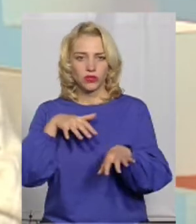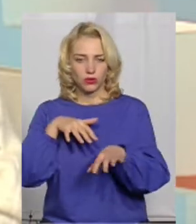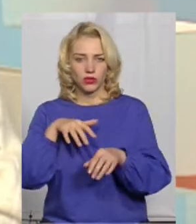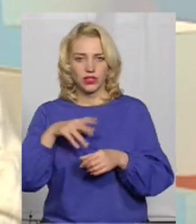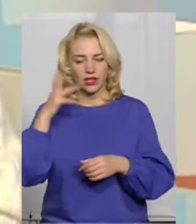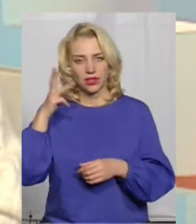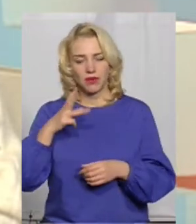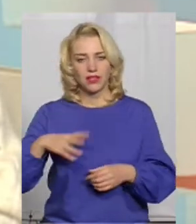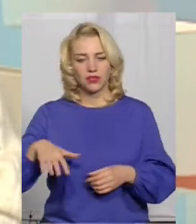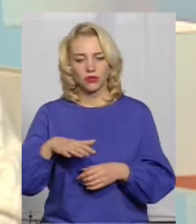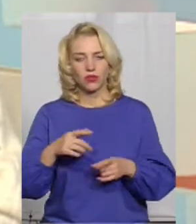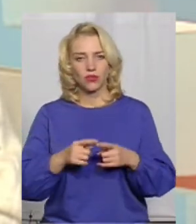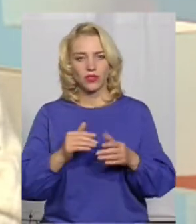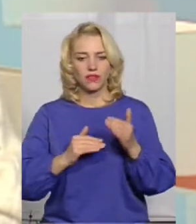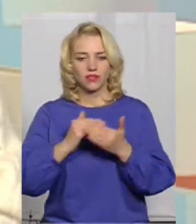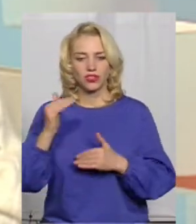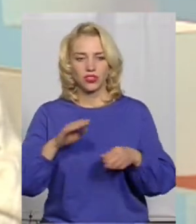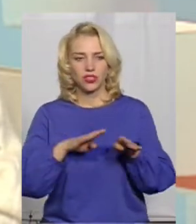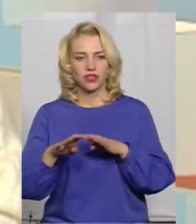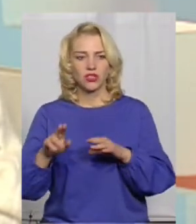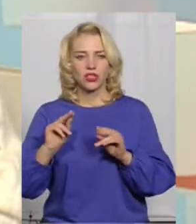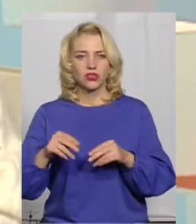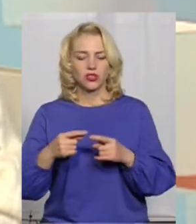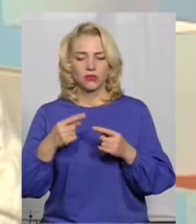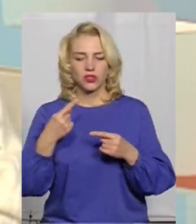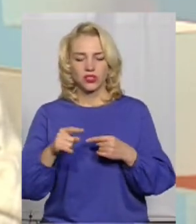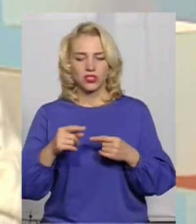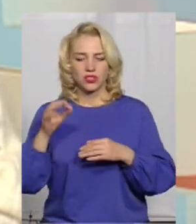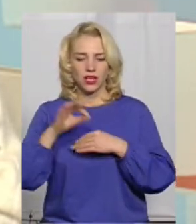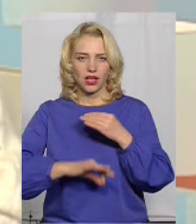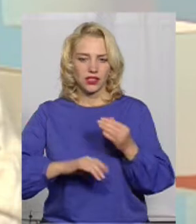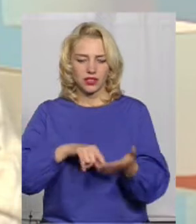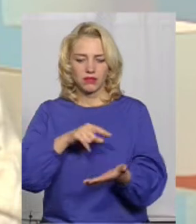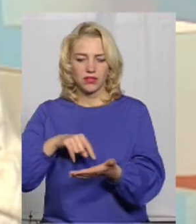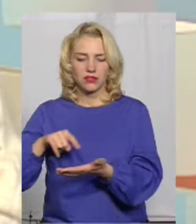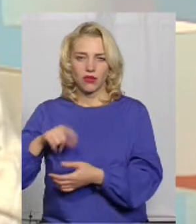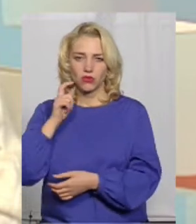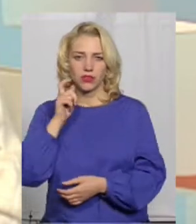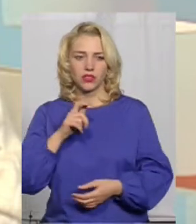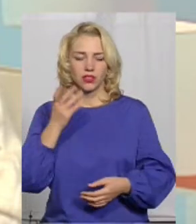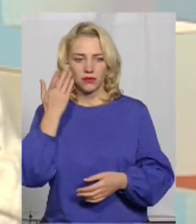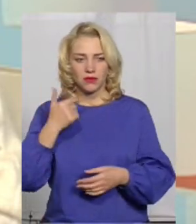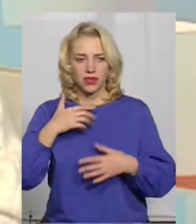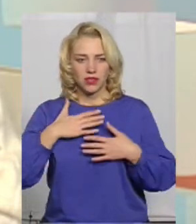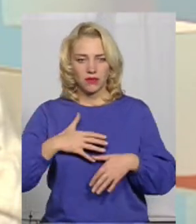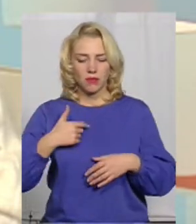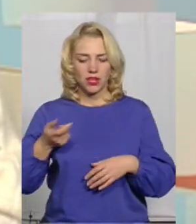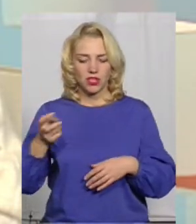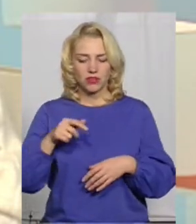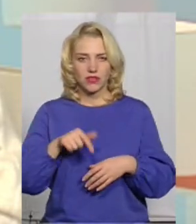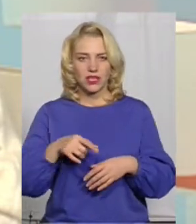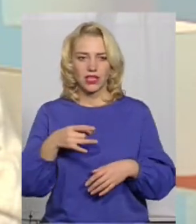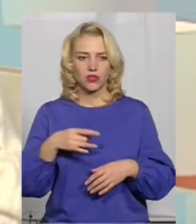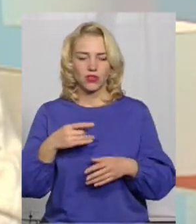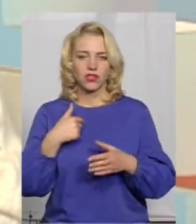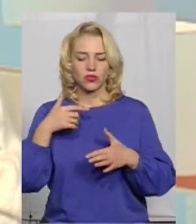більш вищого рівня, порівнюючи якісь міста Західної України. Це надзвичайно приємно, оскільки десь прийшовши працювати в цей регіон, і зрозуміло, що тут